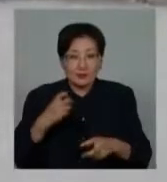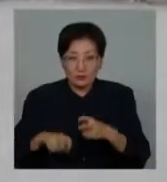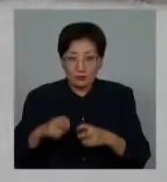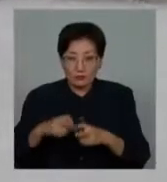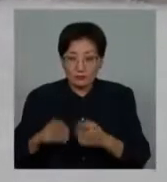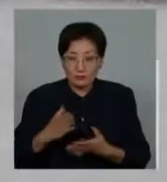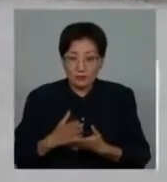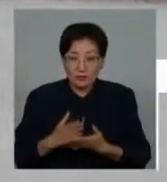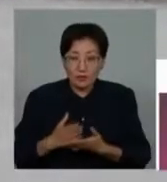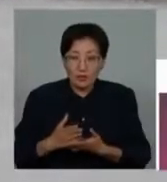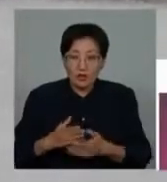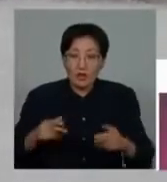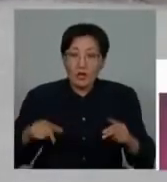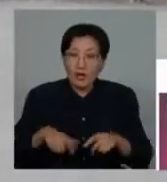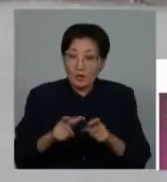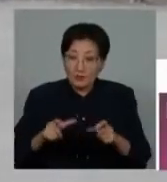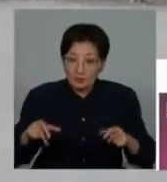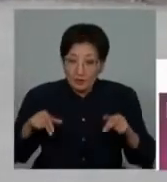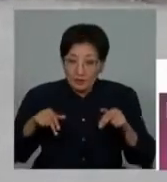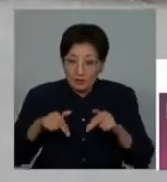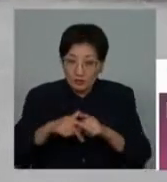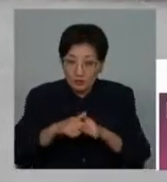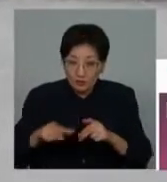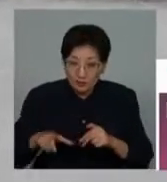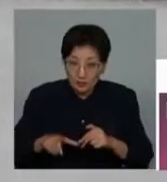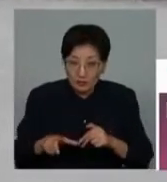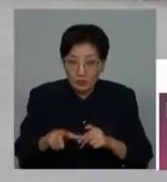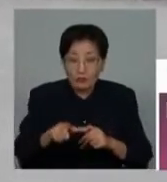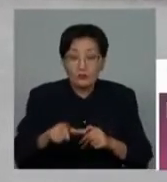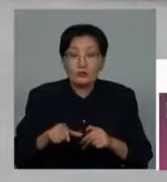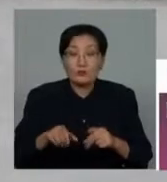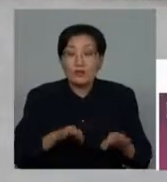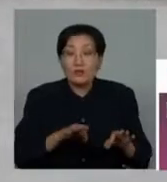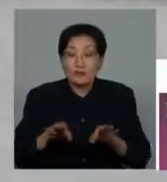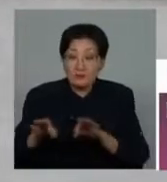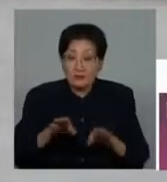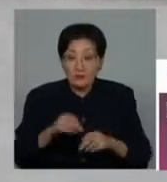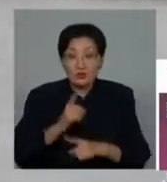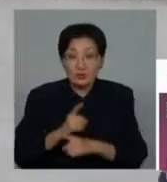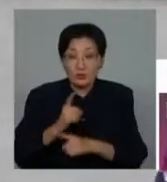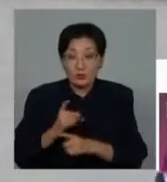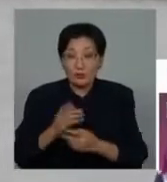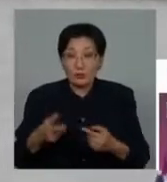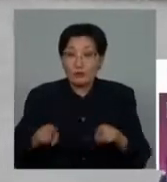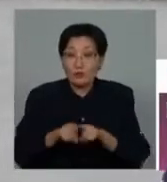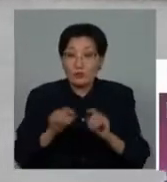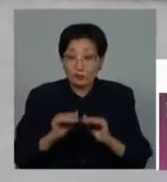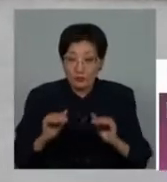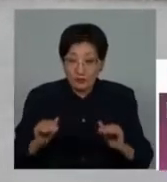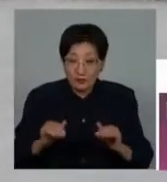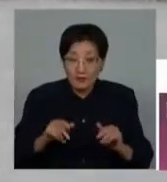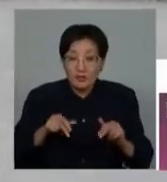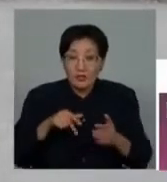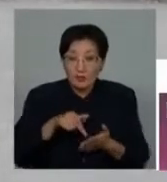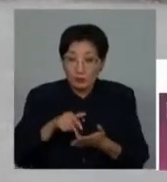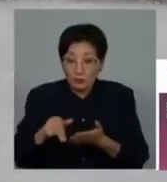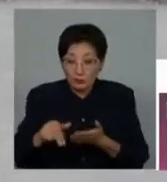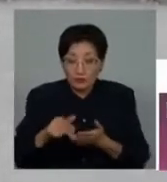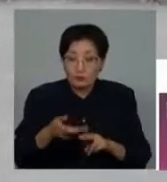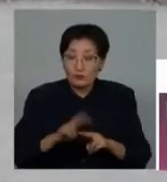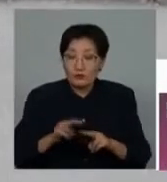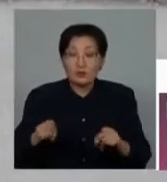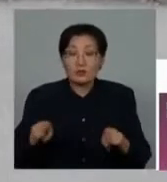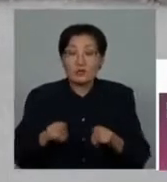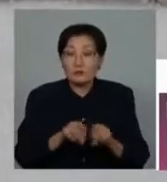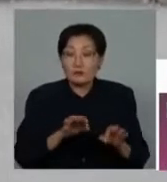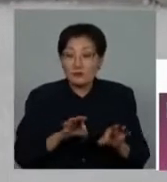Вообще тротуармен жүруге тыйым салу керек, өйткені қарттар жүреді, ауру кісілер жүреді, сосын мынандай балалар жүреді. Сондықтан біз оған қарсымыз. Жаңағы